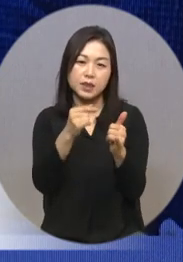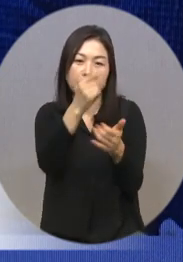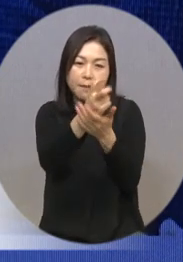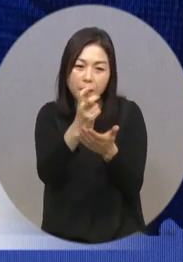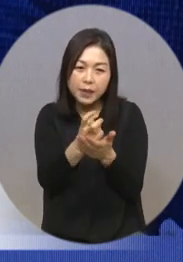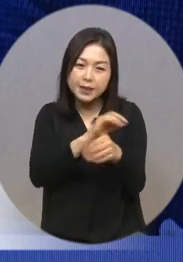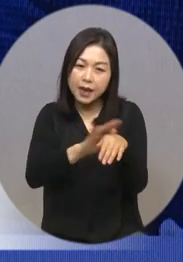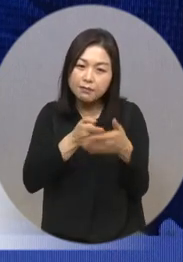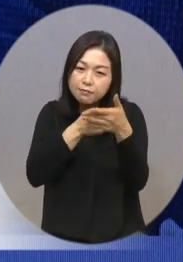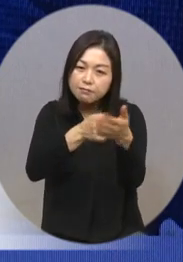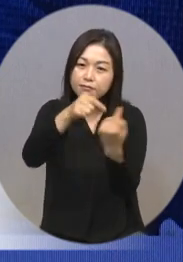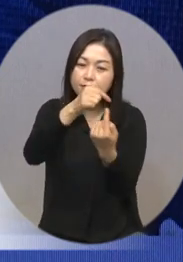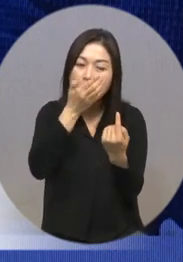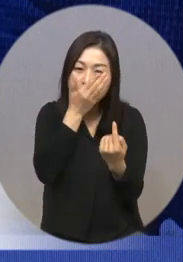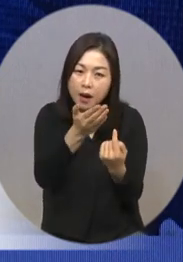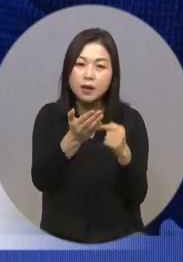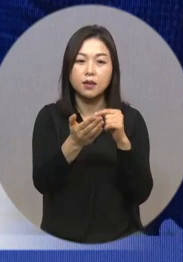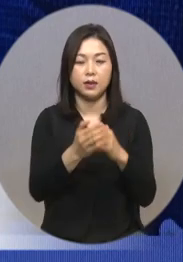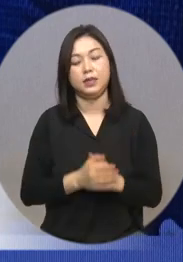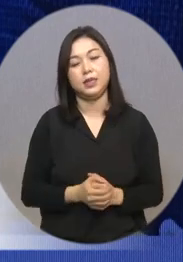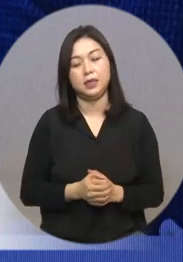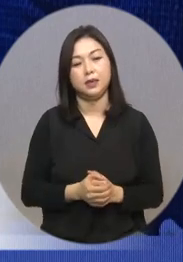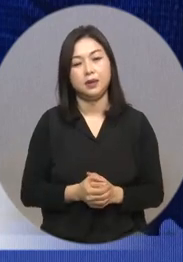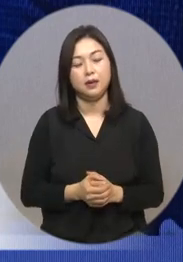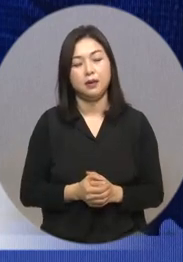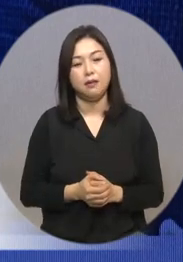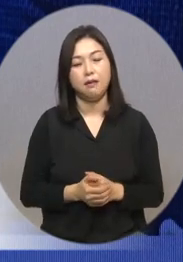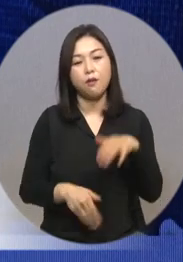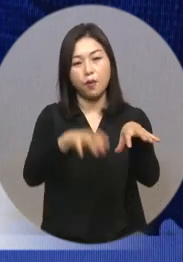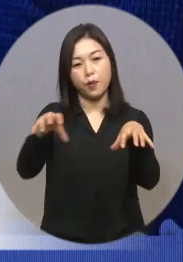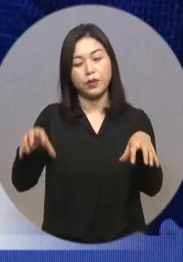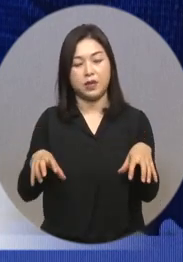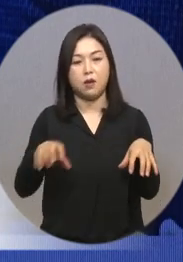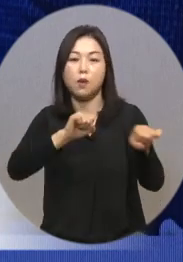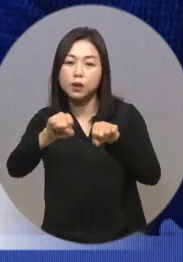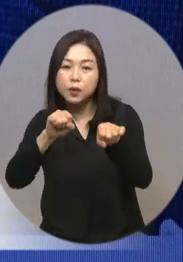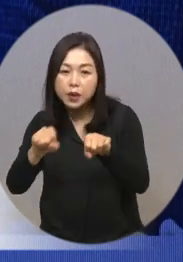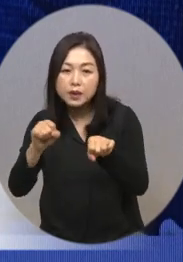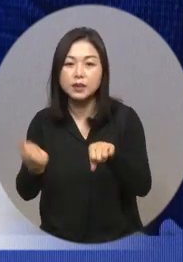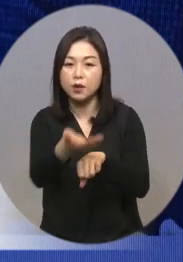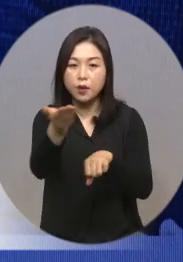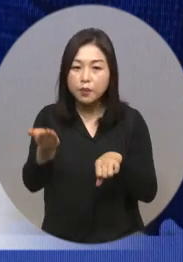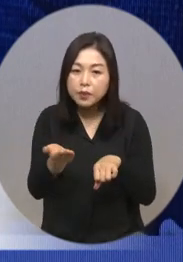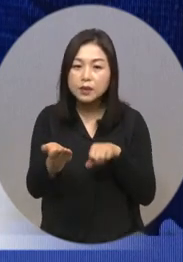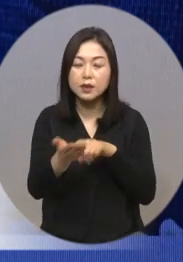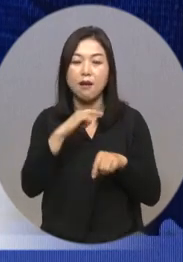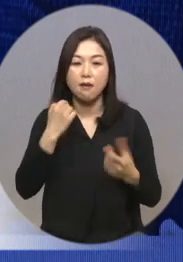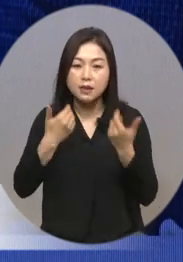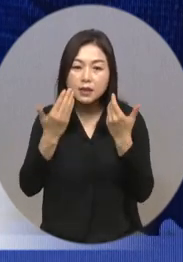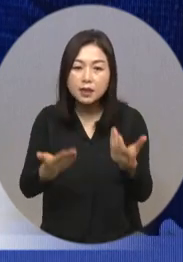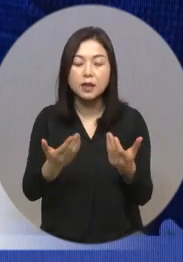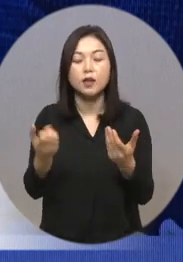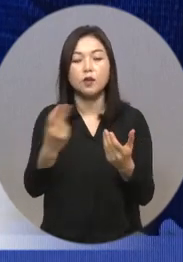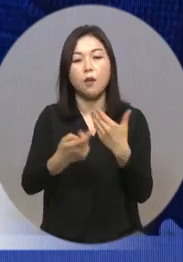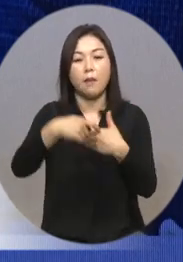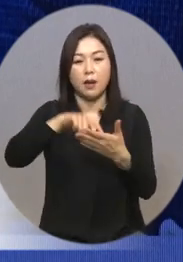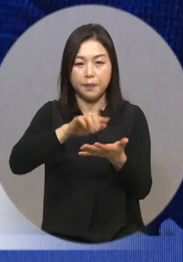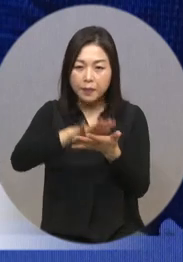있었던 것이 현장에 계신 여러분의 원심과 열정의 덕분이라